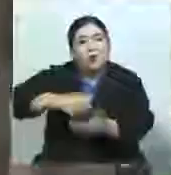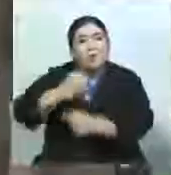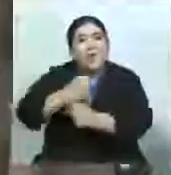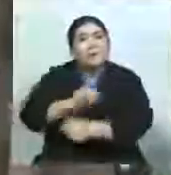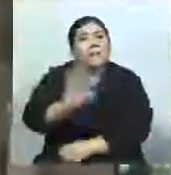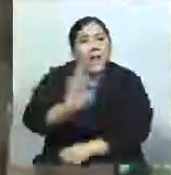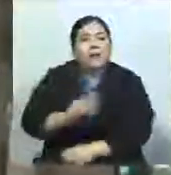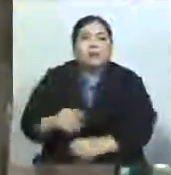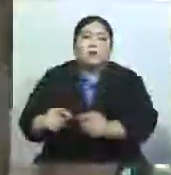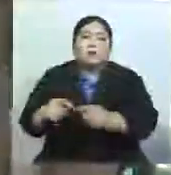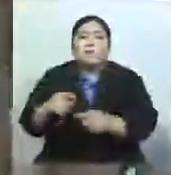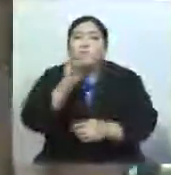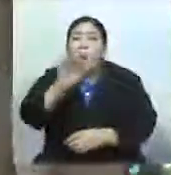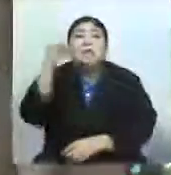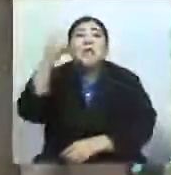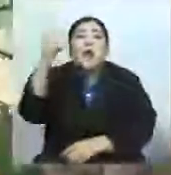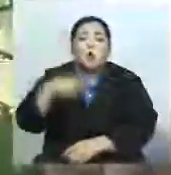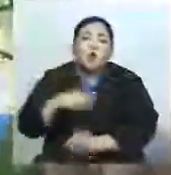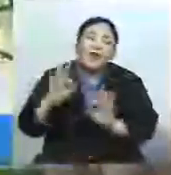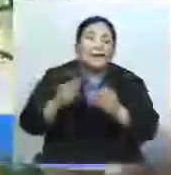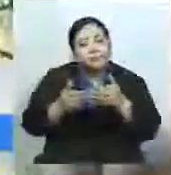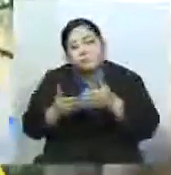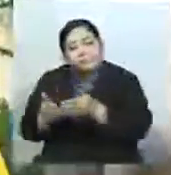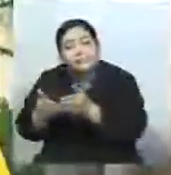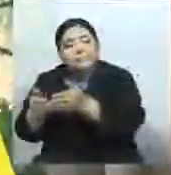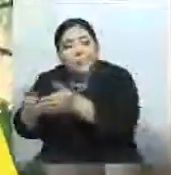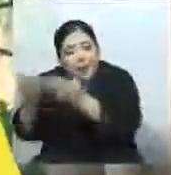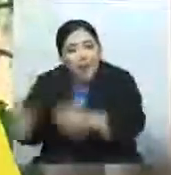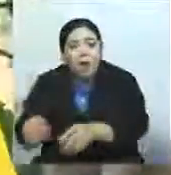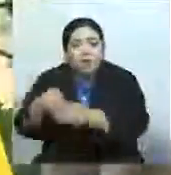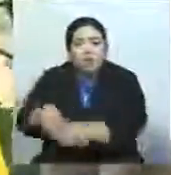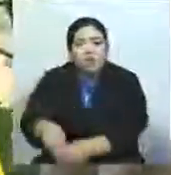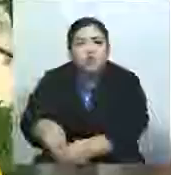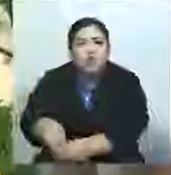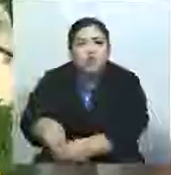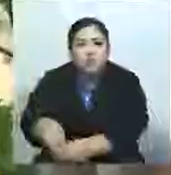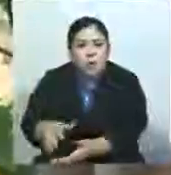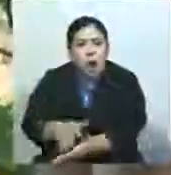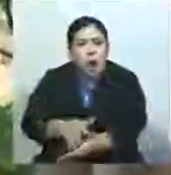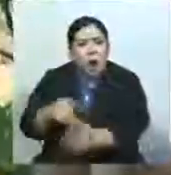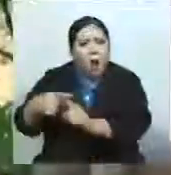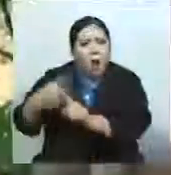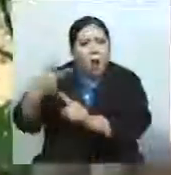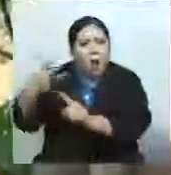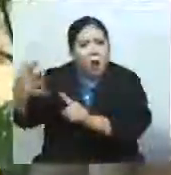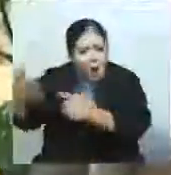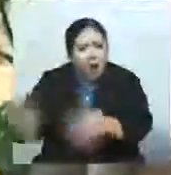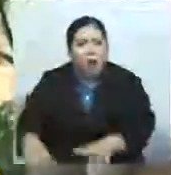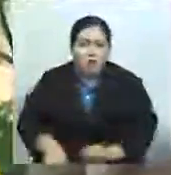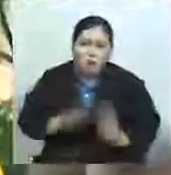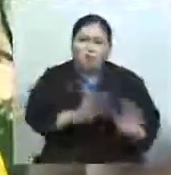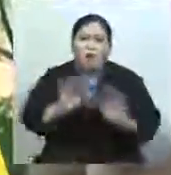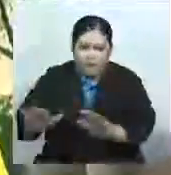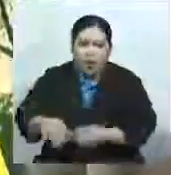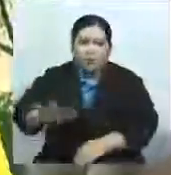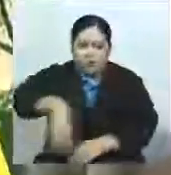ฝั่งก็ไม่ได้ยิ่งอยู่เป็นเรือประมงเนี่ยต้องอยู่หลายเดือนก็เลยฝากเตือนว่าอย่าไปทำงานโดยไม่ผ่านกรมโดยเด็ดขาดนะครับก็เลยฝาก